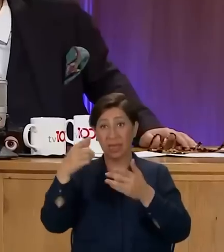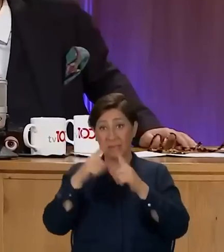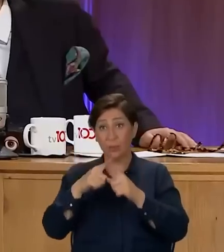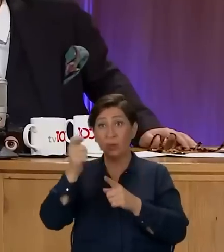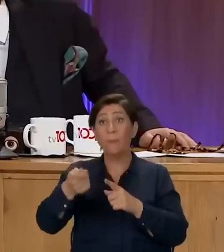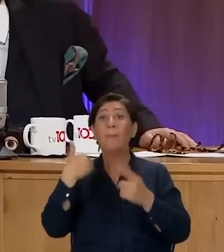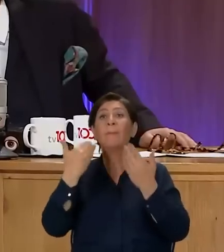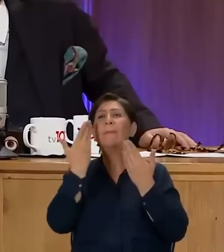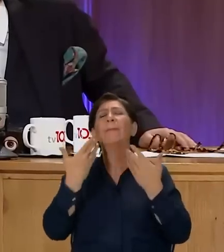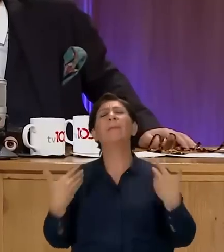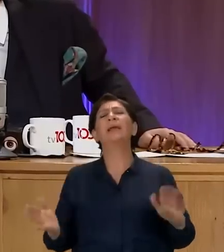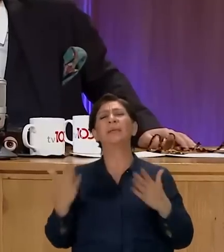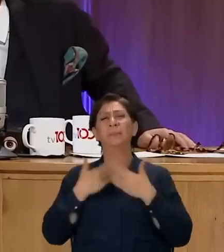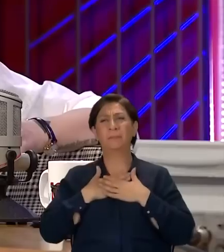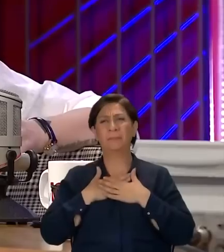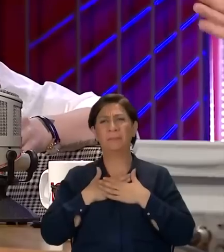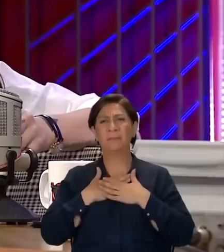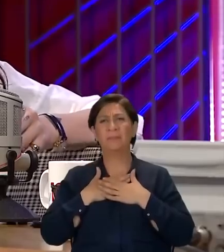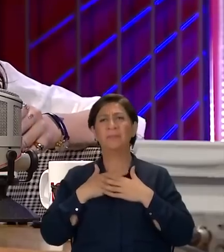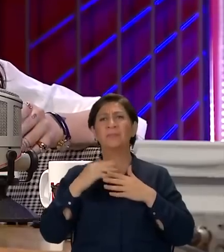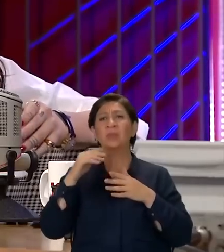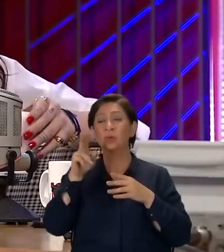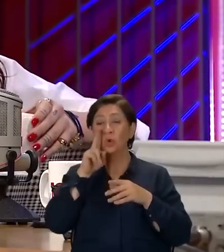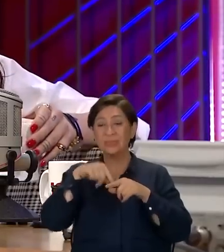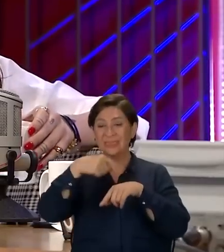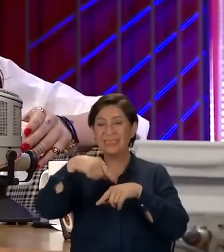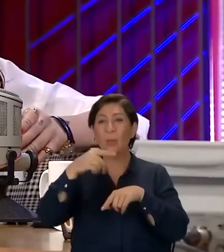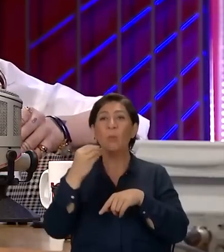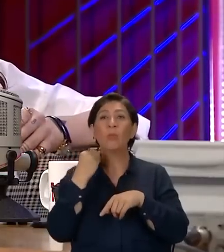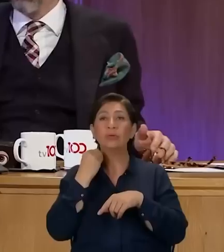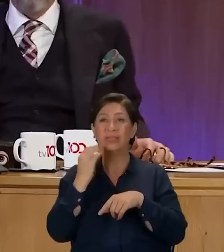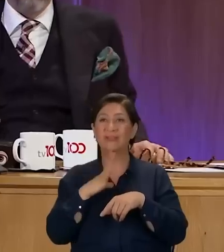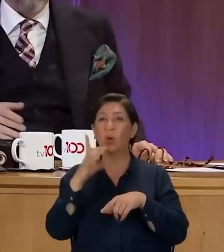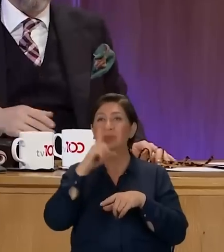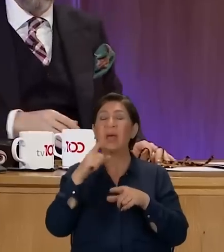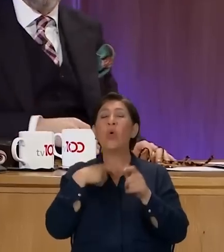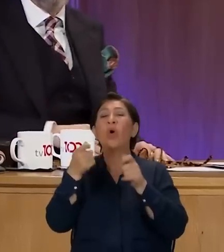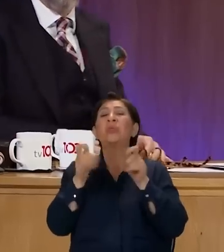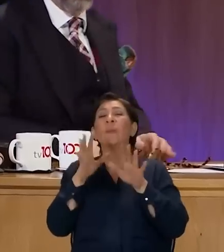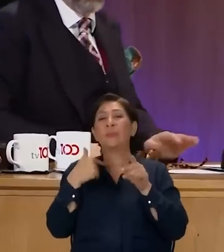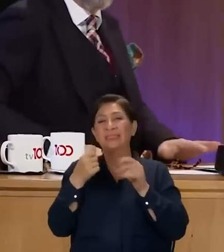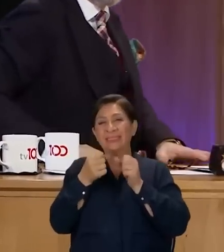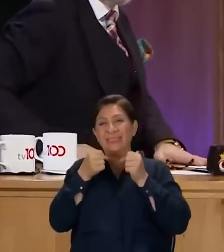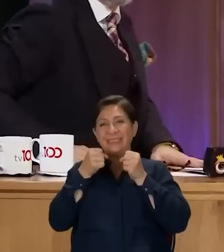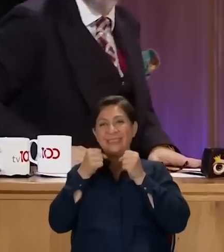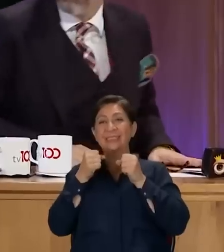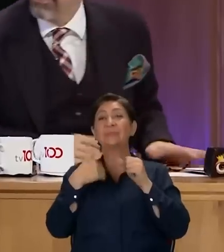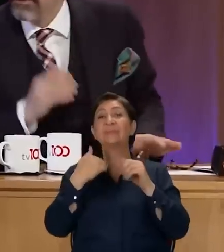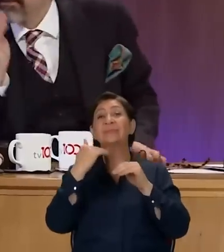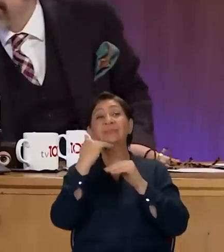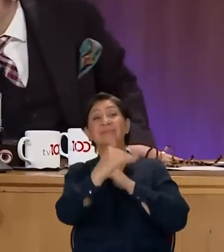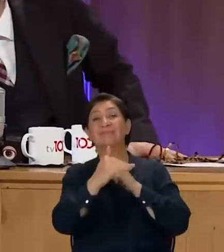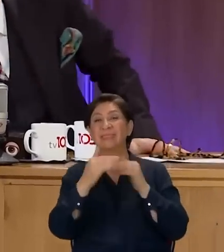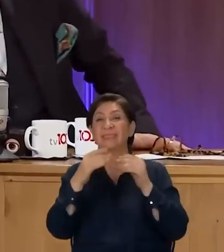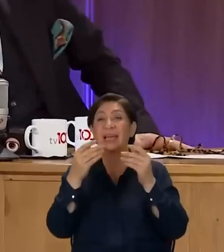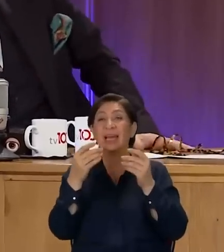misin? Bayılırım. Ben de öyleyimdir. Bayılırım. Son zamanlarda ödemiyorum. Kabarenin şey, borçları var. Dolayısıyla biraz böyle şey kalkıyor. Bizim de ben sektör önden kesat zaten. Falan.